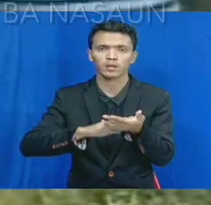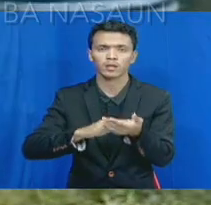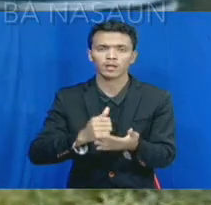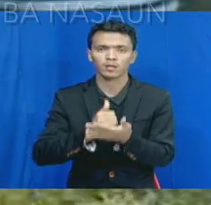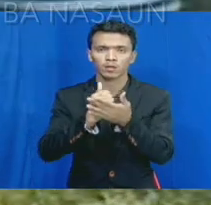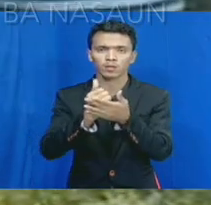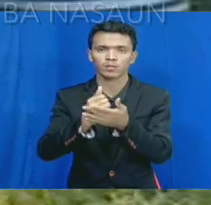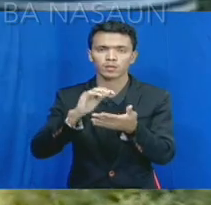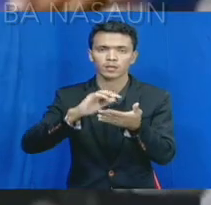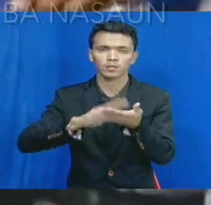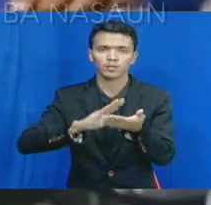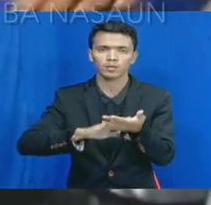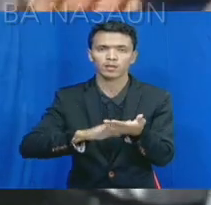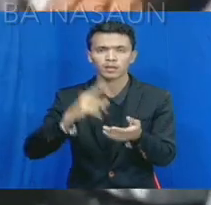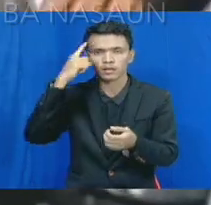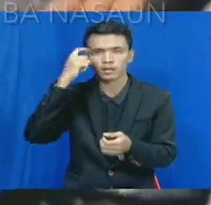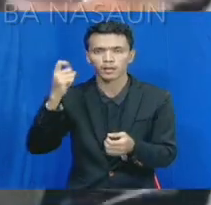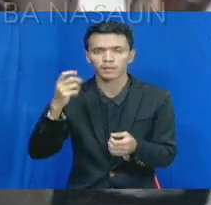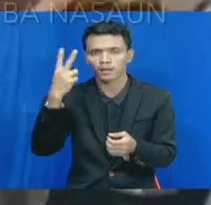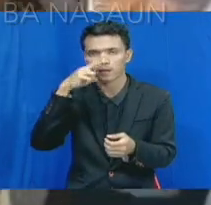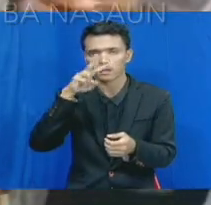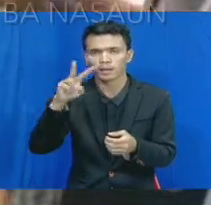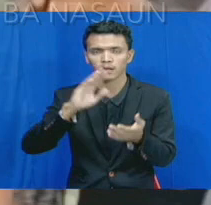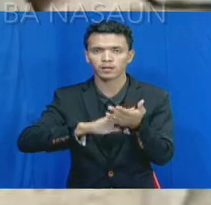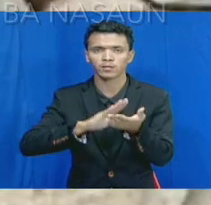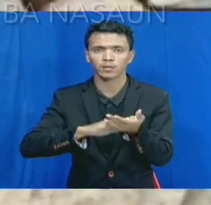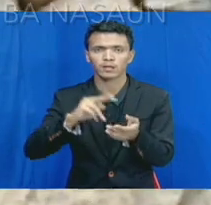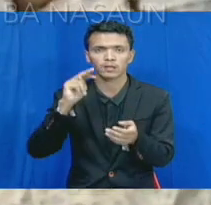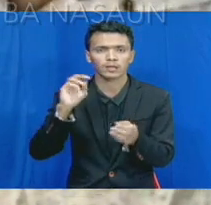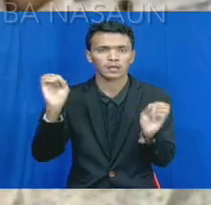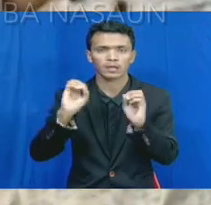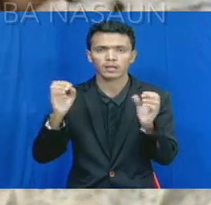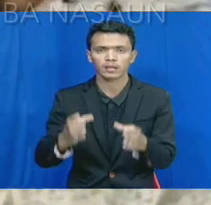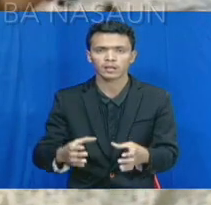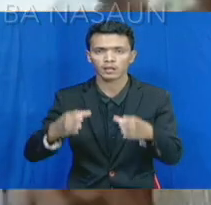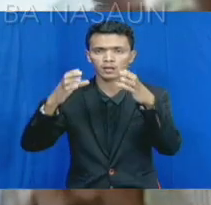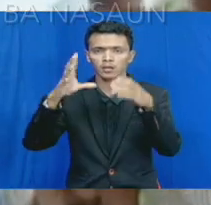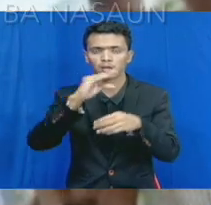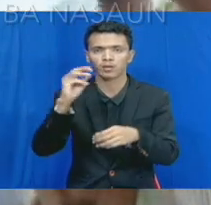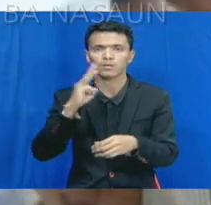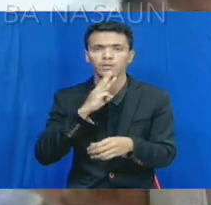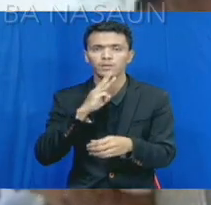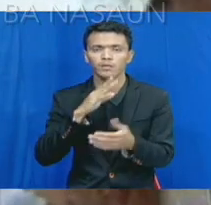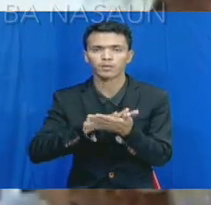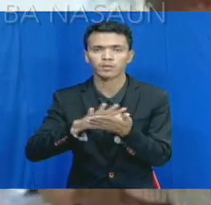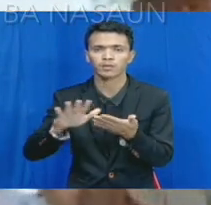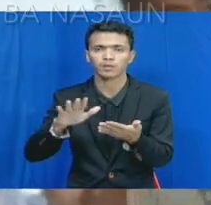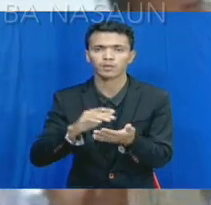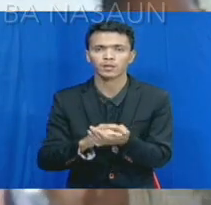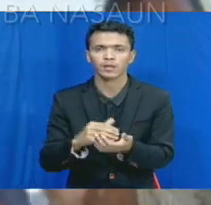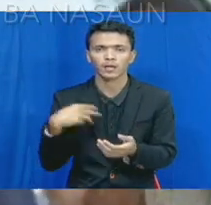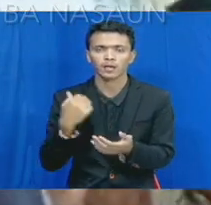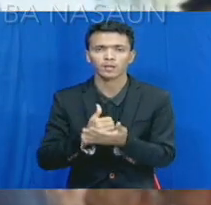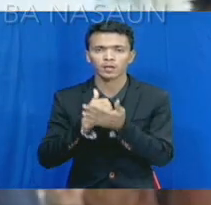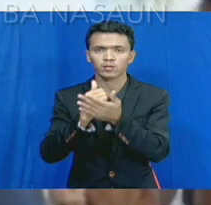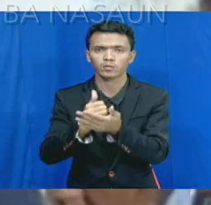facilite escola hirakne tamba identifique escola referela i ha tanki no bemos. Objetivo na eta tu ajuda